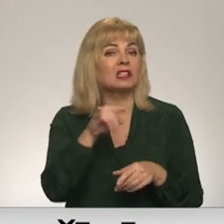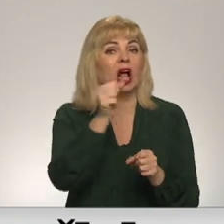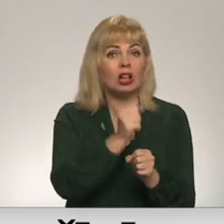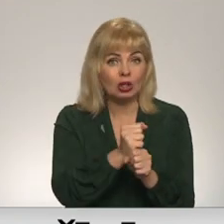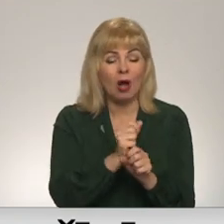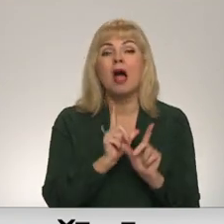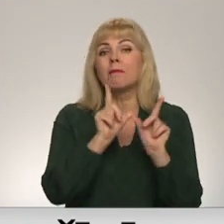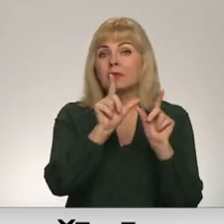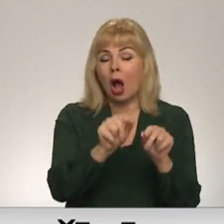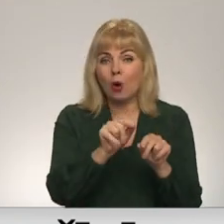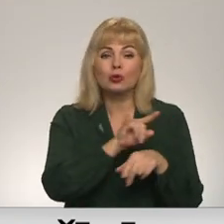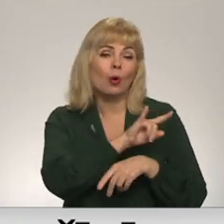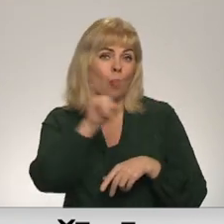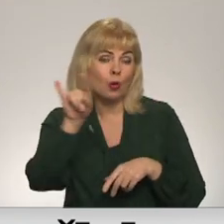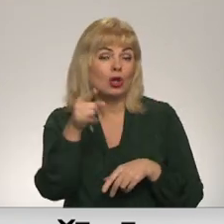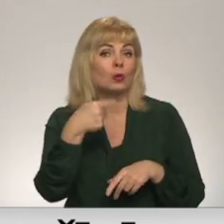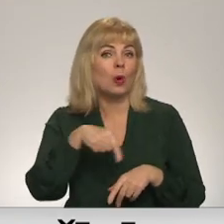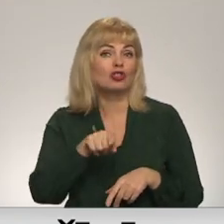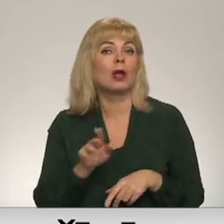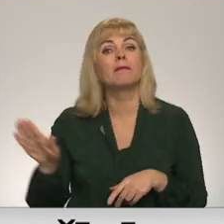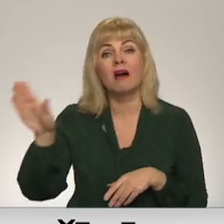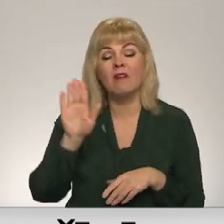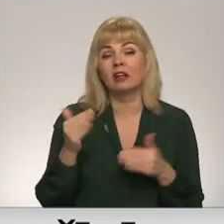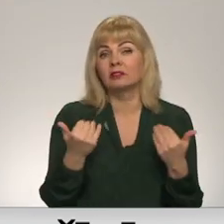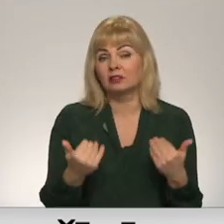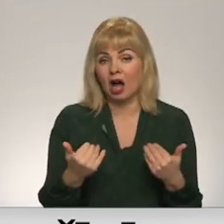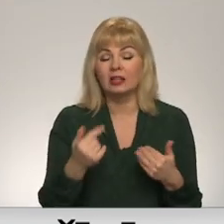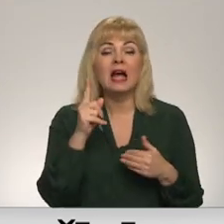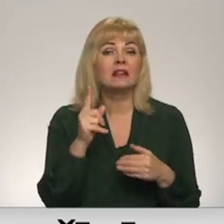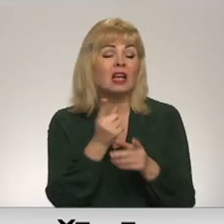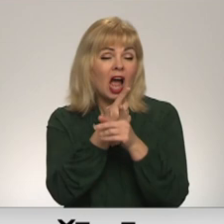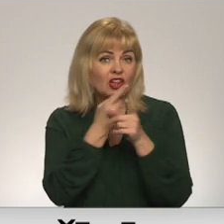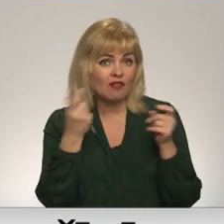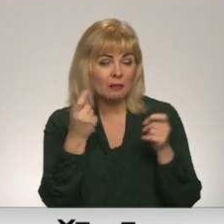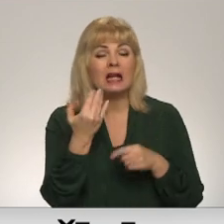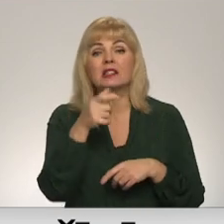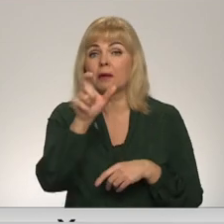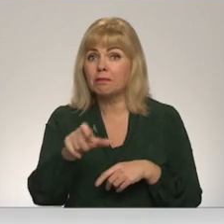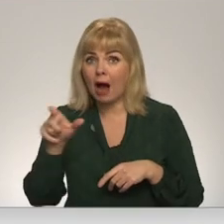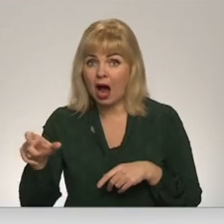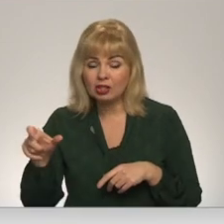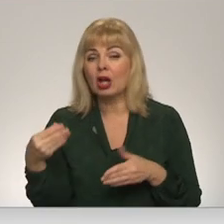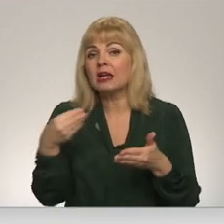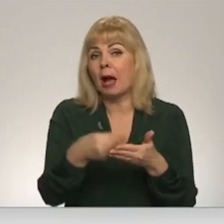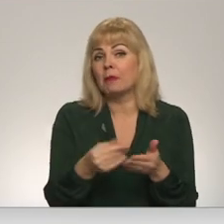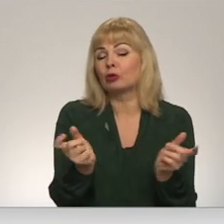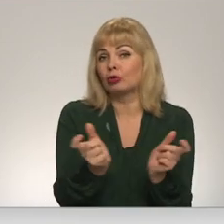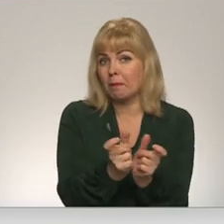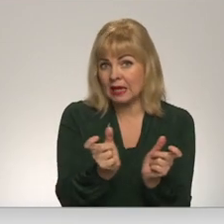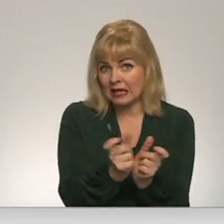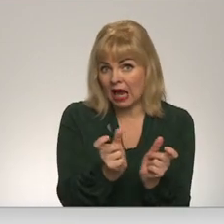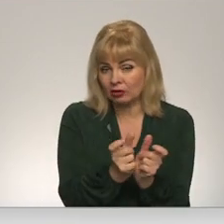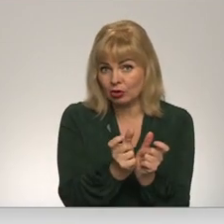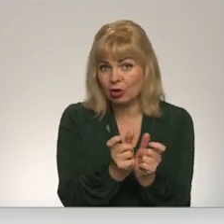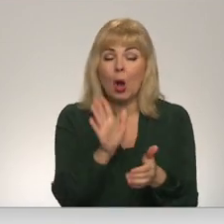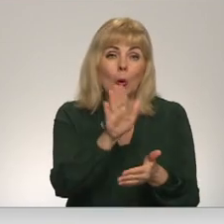dodas vairāki gaisa kuģi no šīm valstīm. Uz šobrīd mums ir tikai informācija par to, cik pasažieri šobrīd ir iekādājušies pa